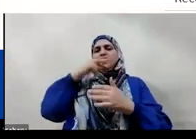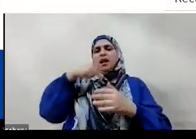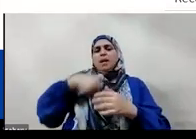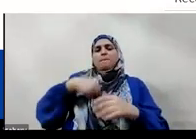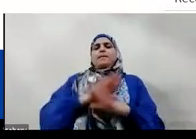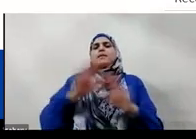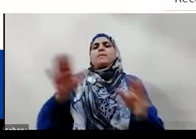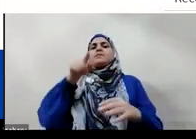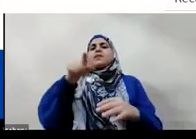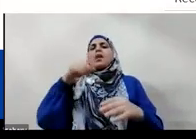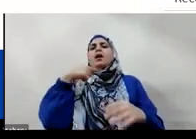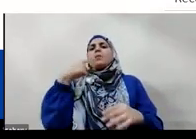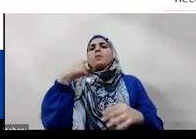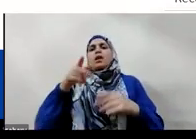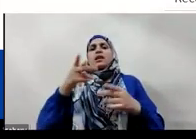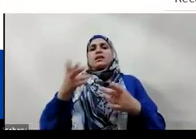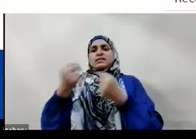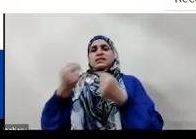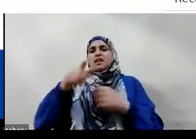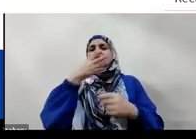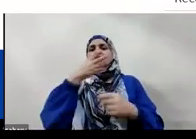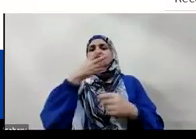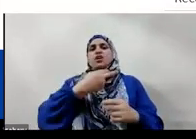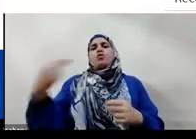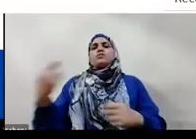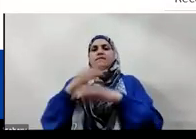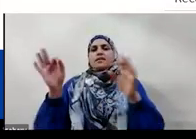البلاجيريزم ممكن ياخد صور كتيره،